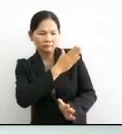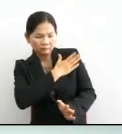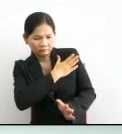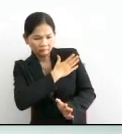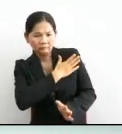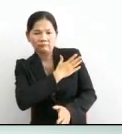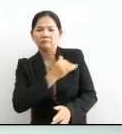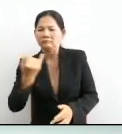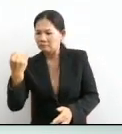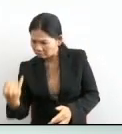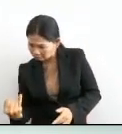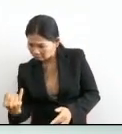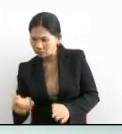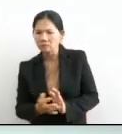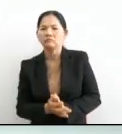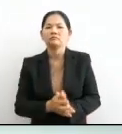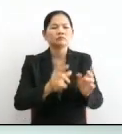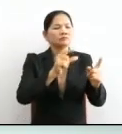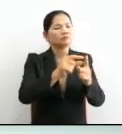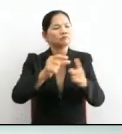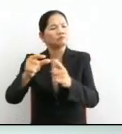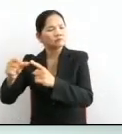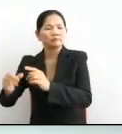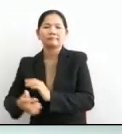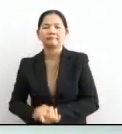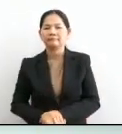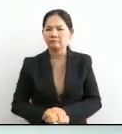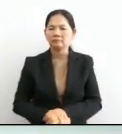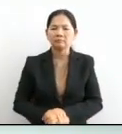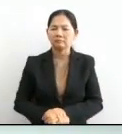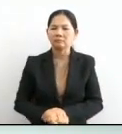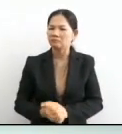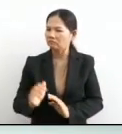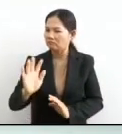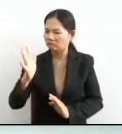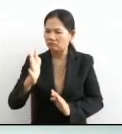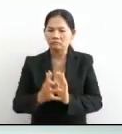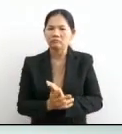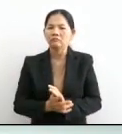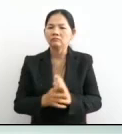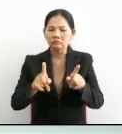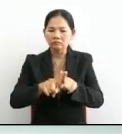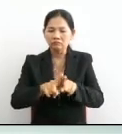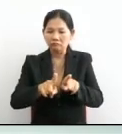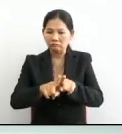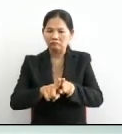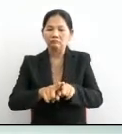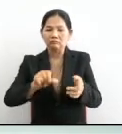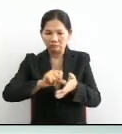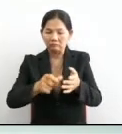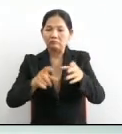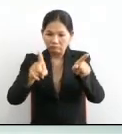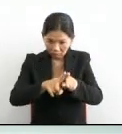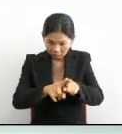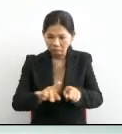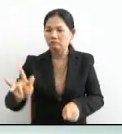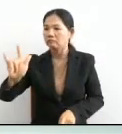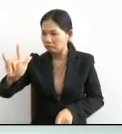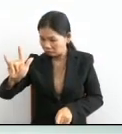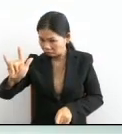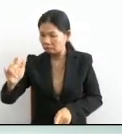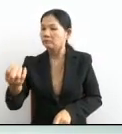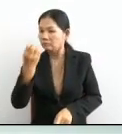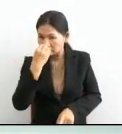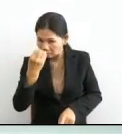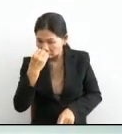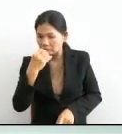hai mình nuôi chà mà bơ rì phù ấy mùi chẳng dương ở trong pra bị bơ rì phù với bàn tay dương trong bà bị sáng phần tay miền lấy đôi năng